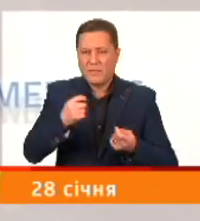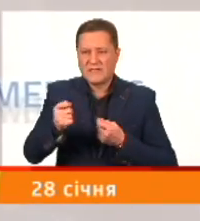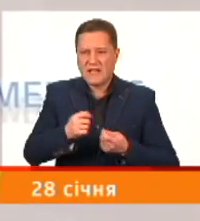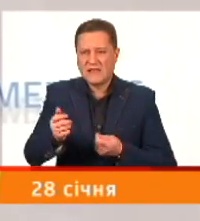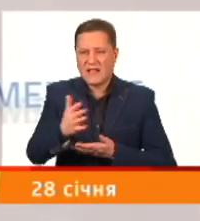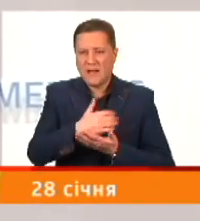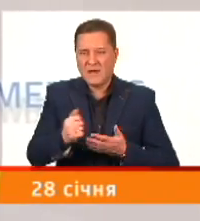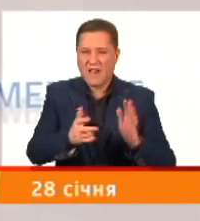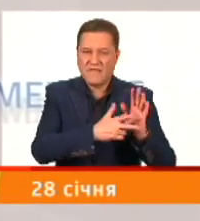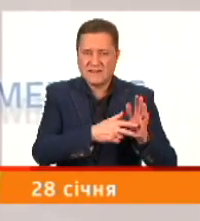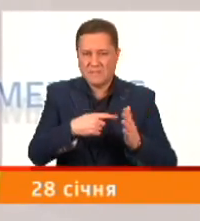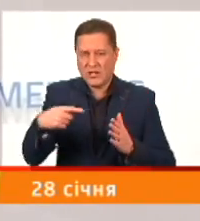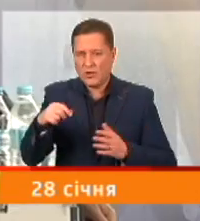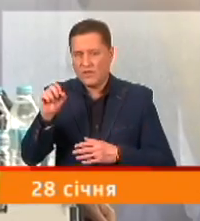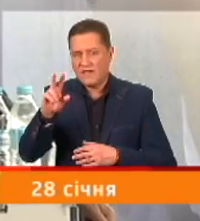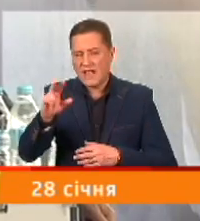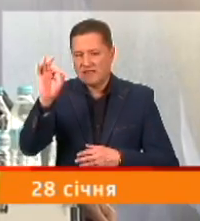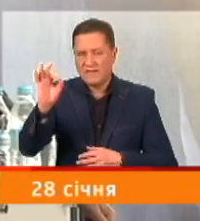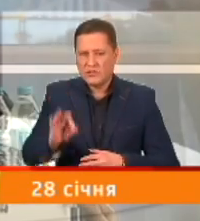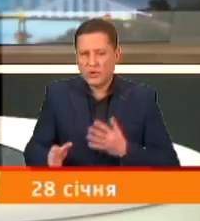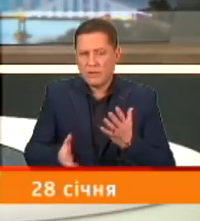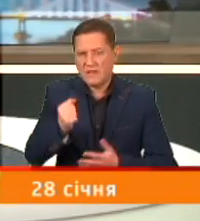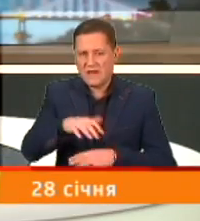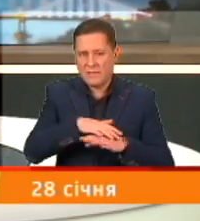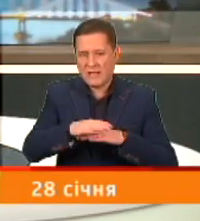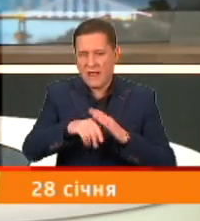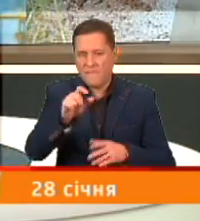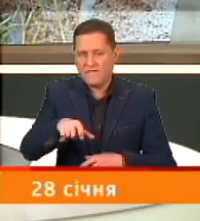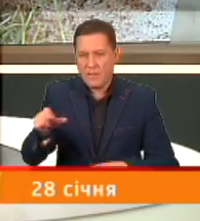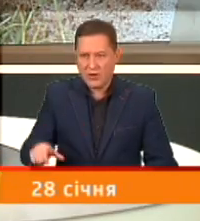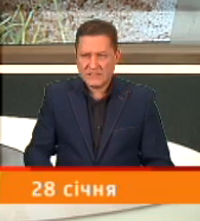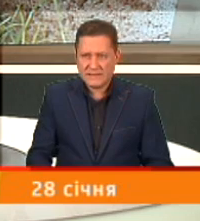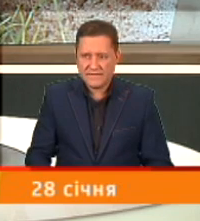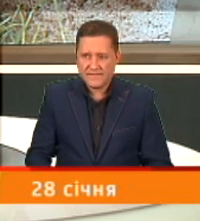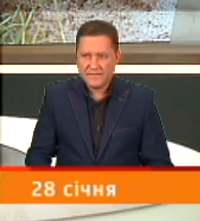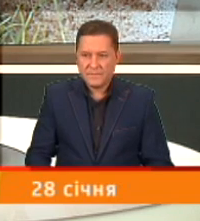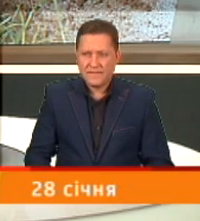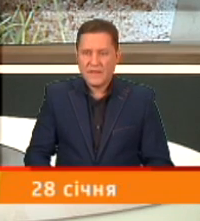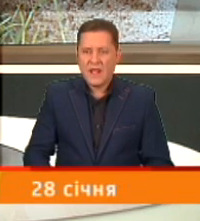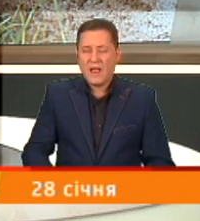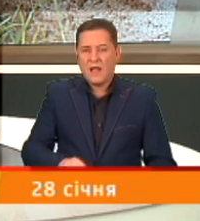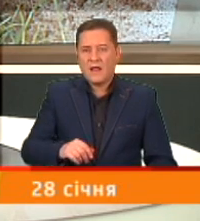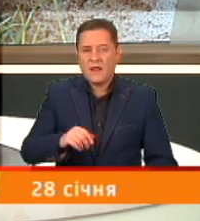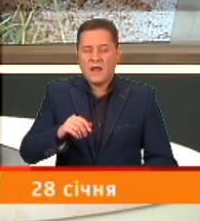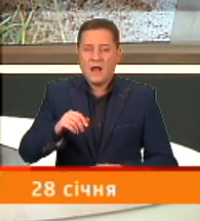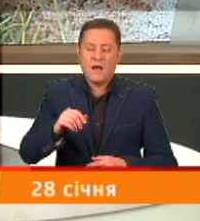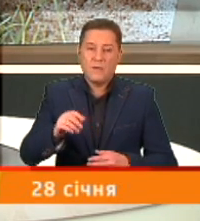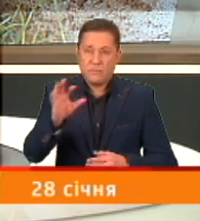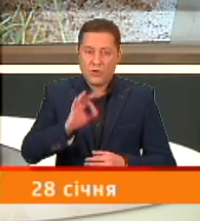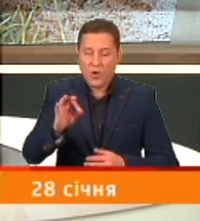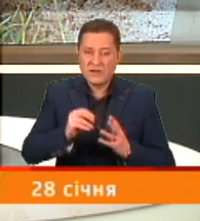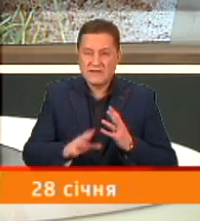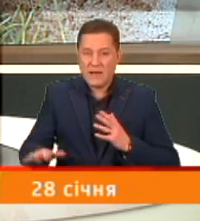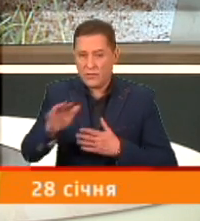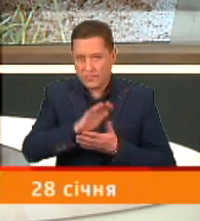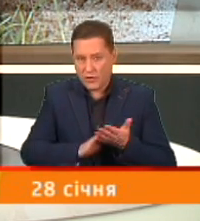8 до 12% підтримки виборців. За те, аби бути проти продажу землі.